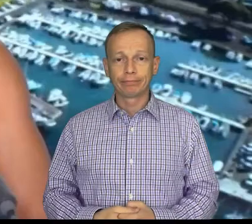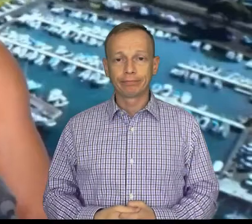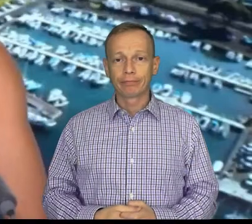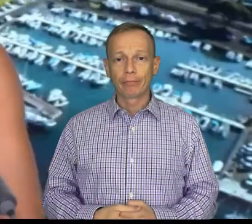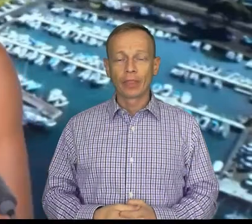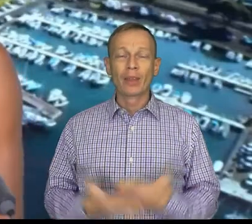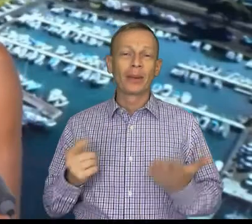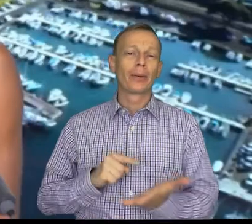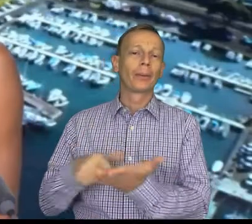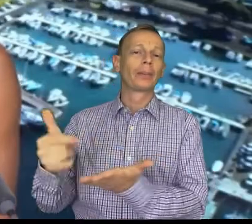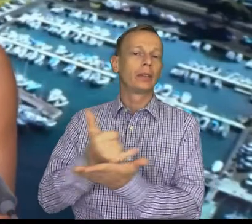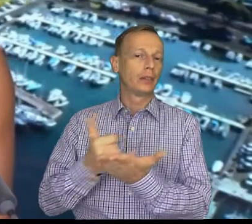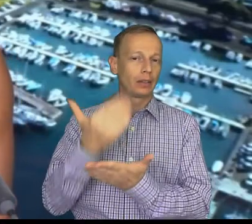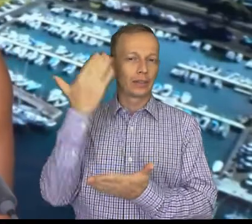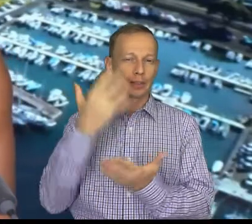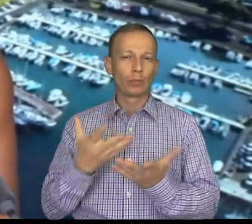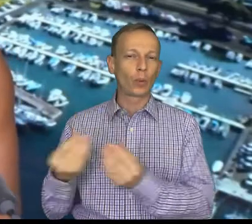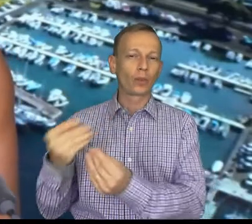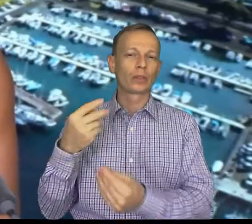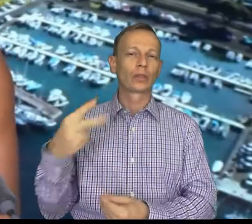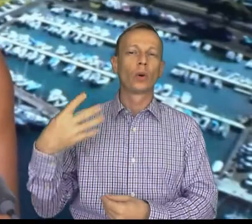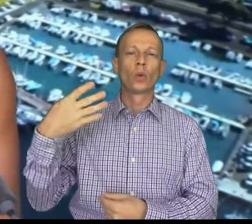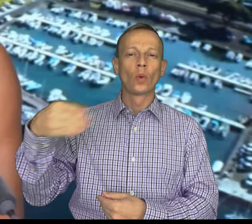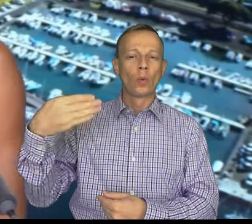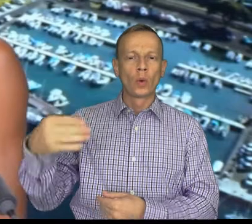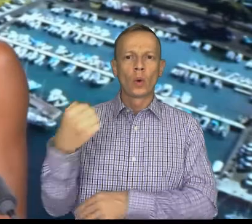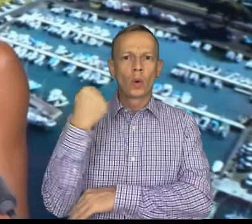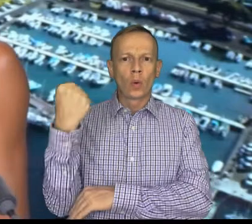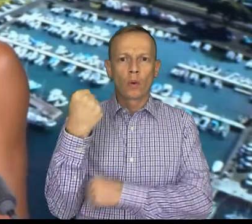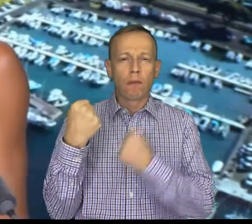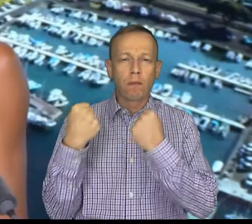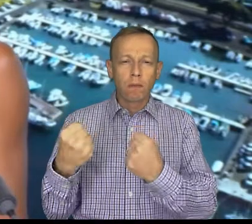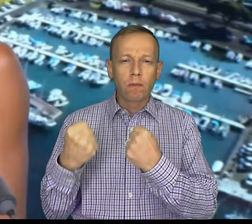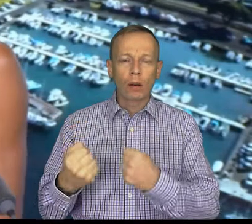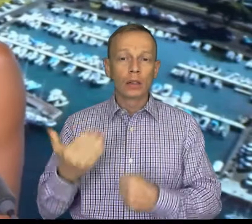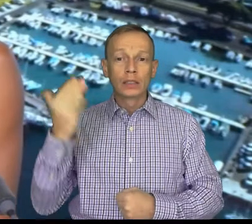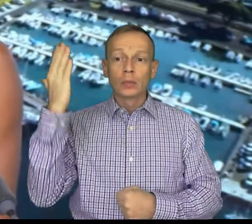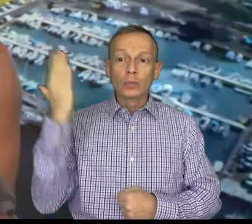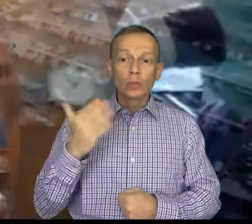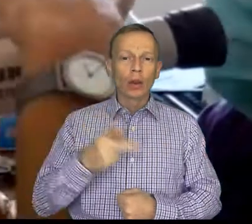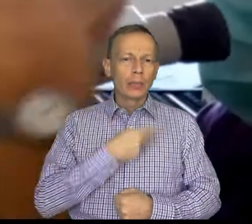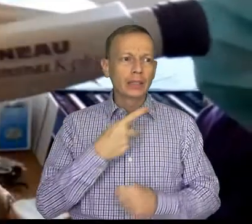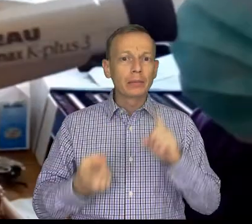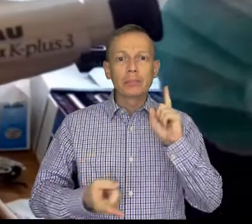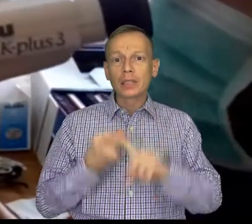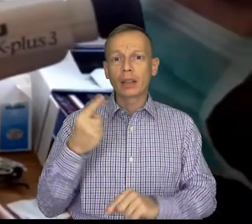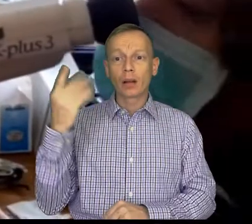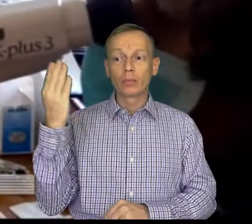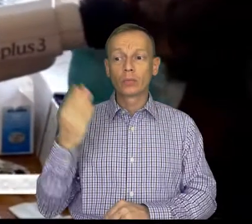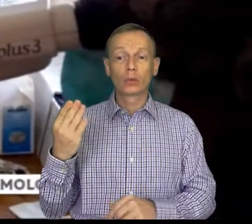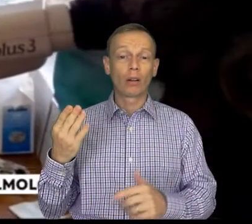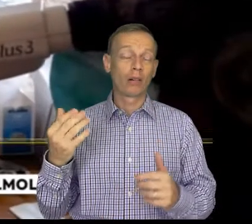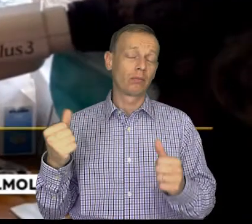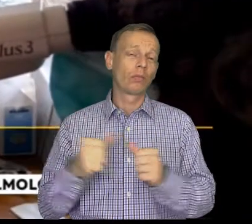Voilà, direction les îles. Vous le savez, les populations des Tuamotu sont très isolées. Et pour consulter des spécialistes, il faut se rendre à Tahiti.